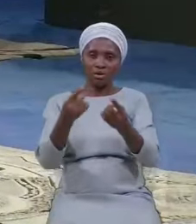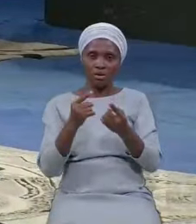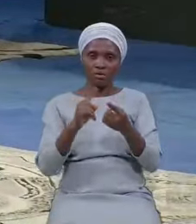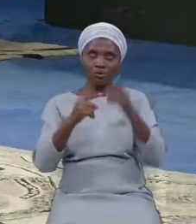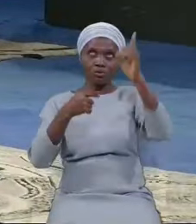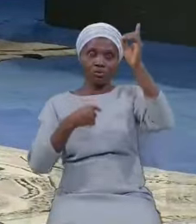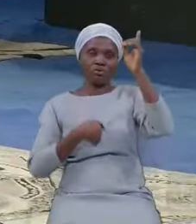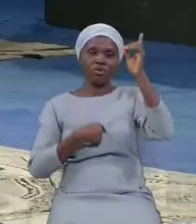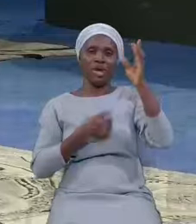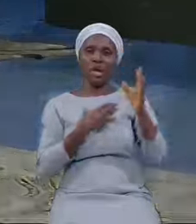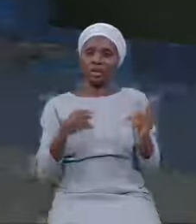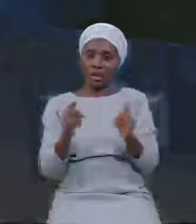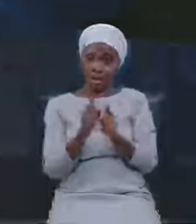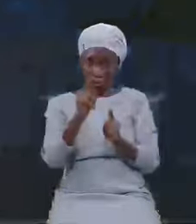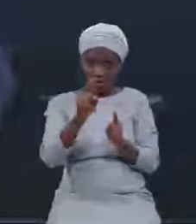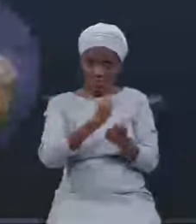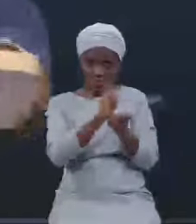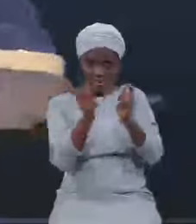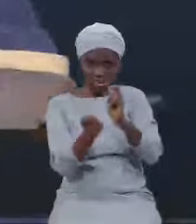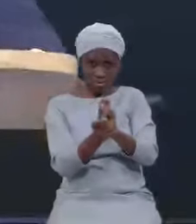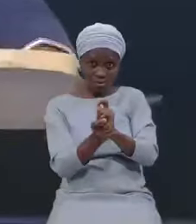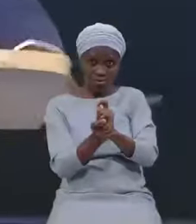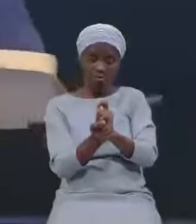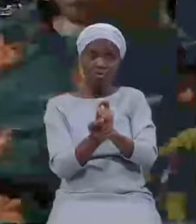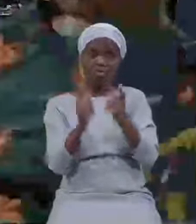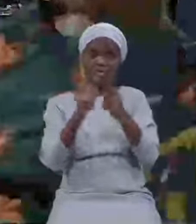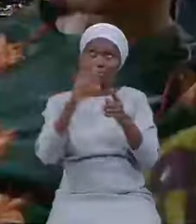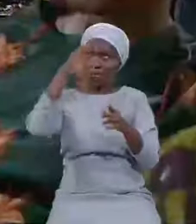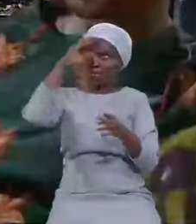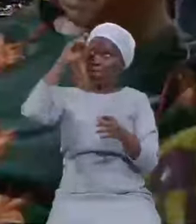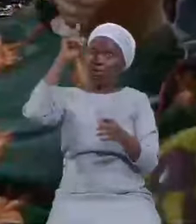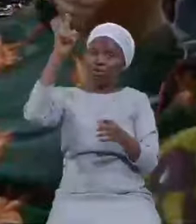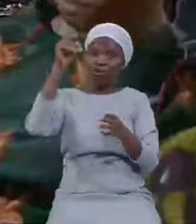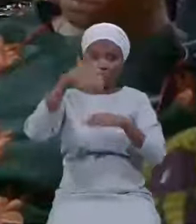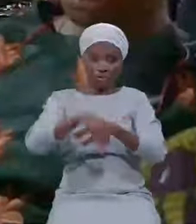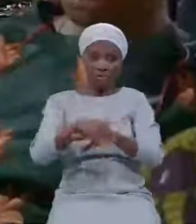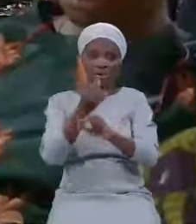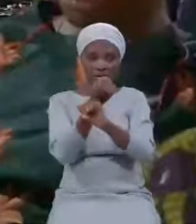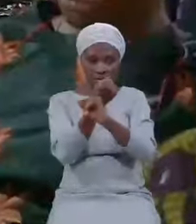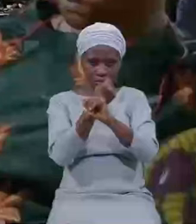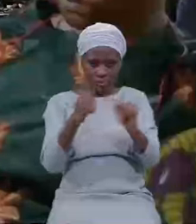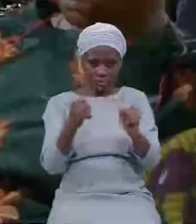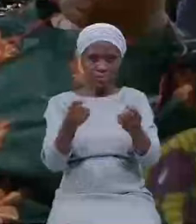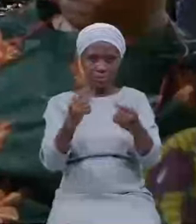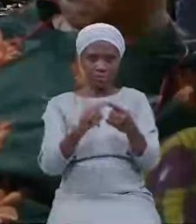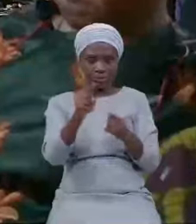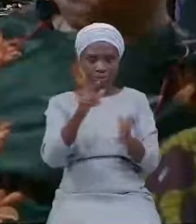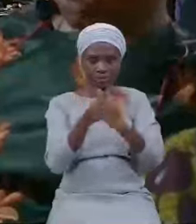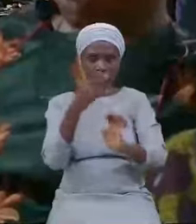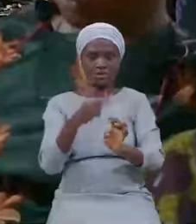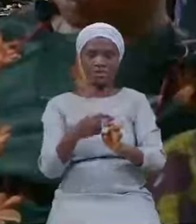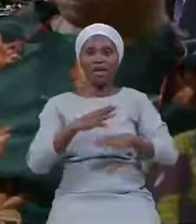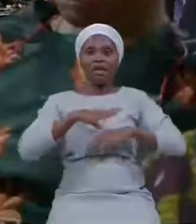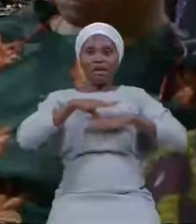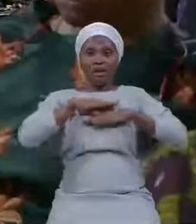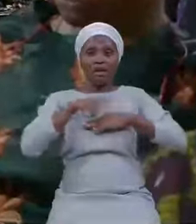Et si tu peux tourner vers lui ce soir, le salut te parviendra. La satisfaction te parviendra. Et la bonté du